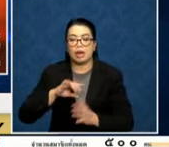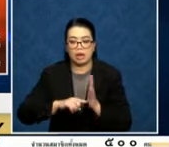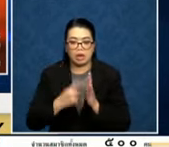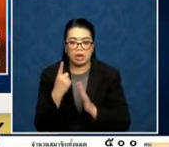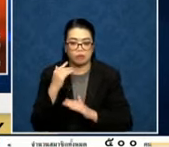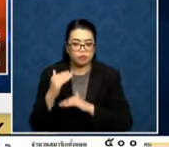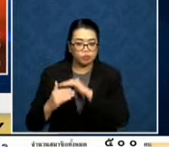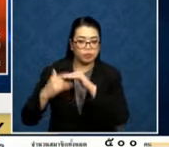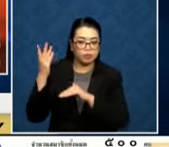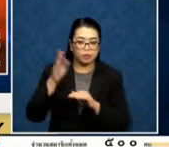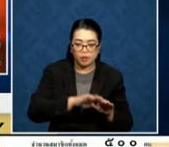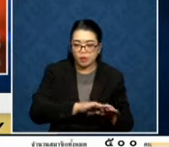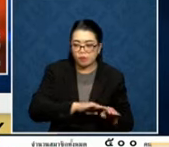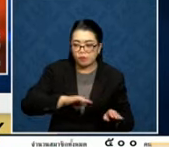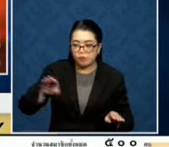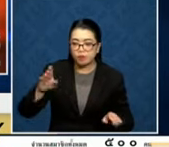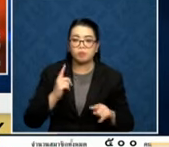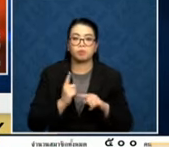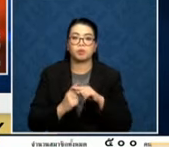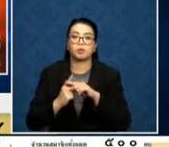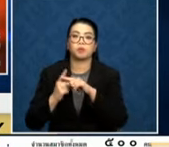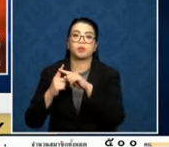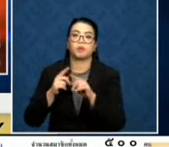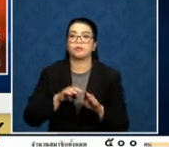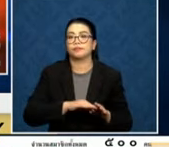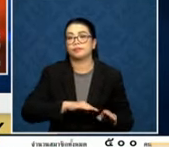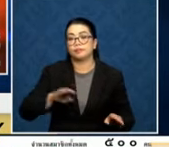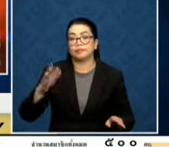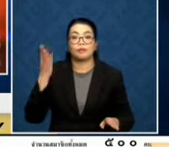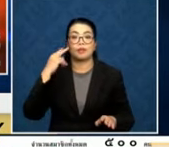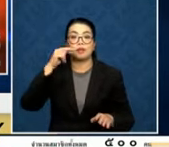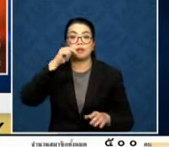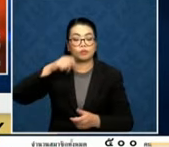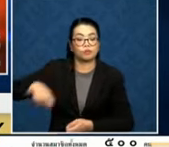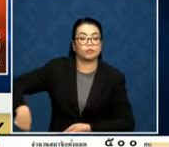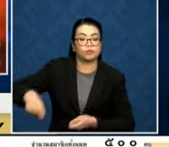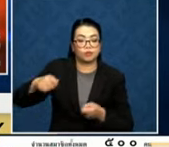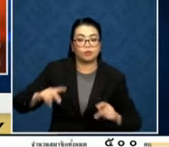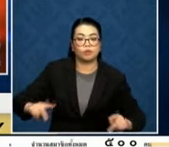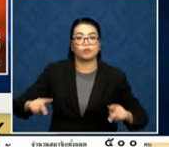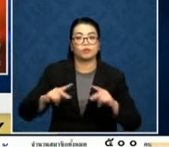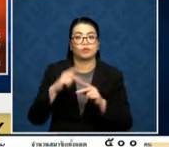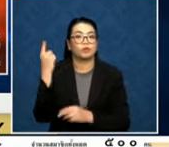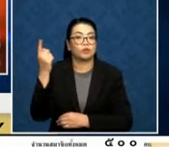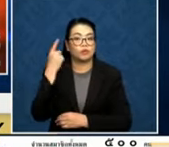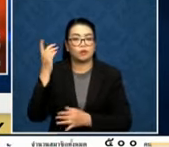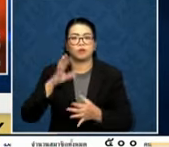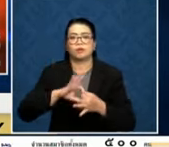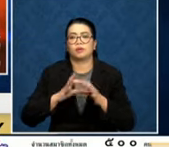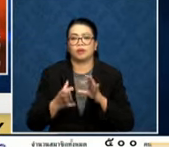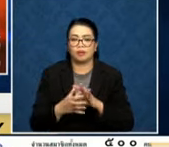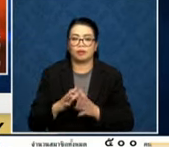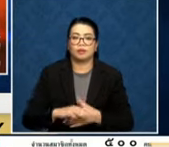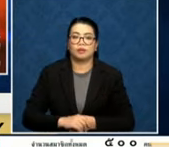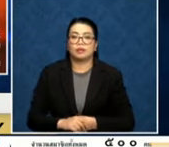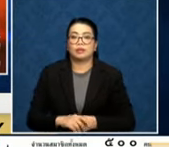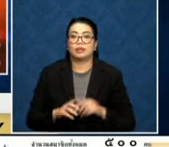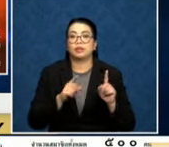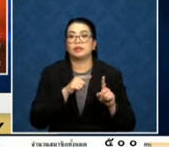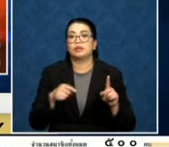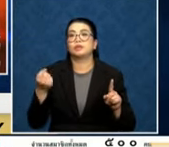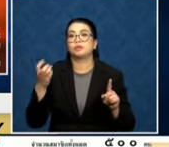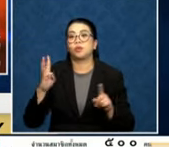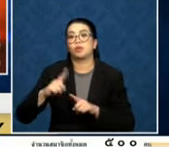ครับท่านประธานแค่เฉพาะช่วงสงกรานต์ที่ผ่านมาครับกระทรวงการท่องเที่ยวและกีฬาเนี่ยนะครับระบุไว้ตั้งตั้งแต่วันที่ 1-16